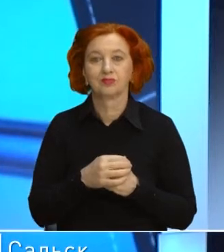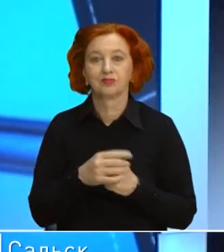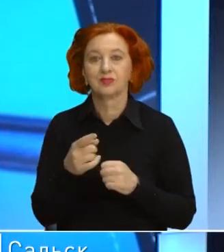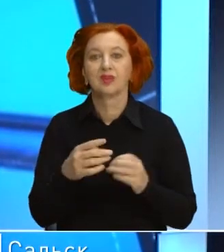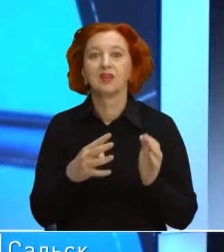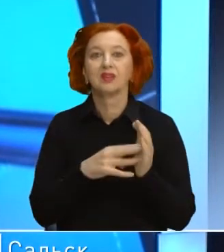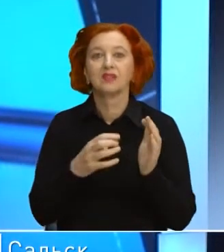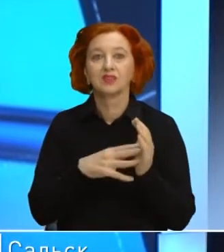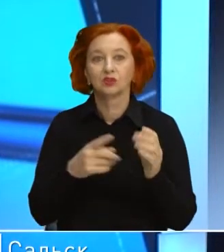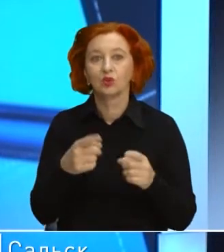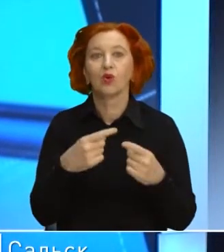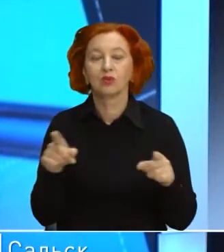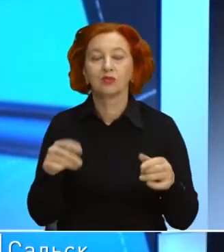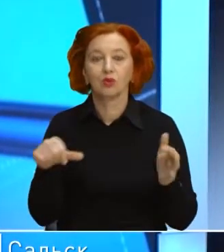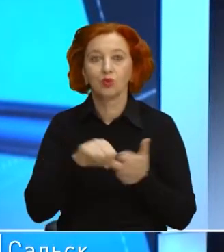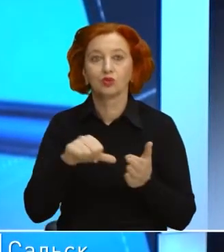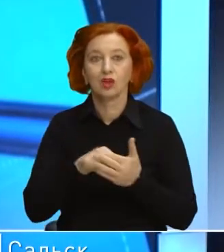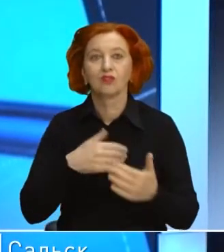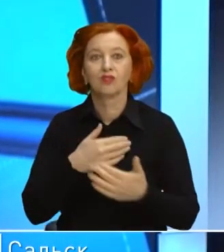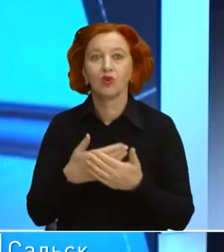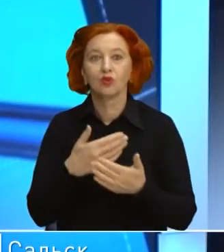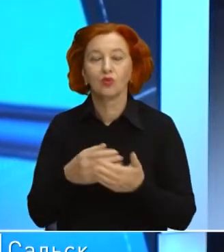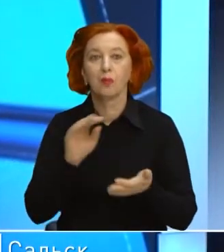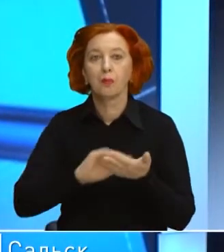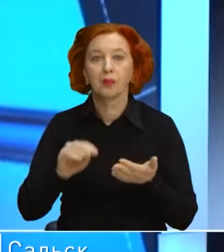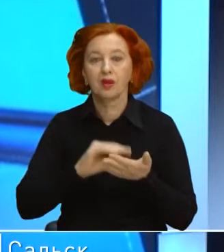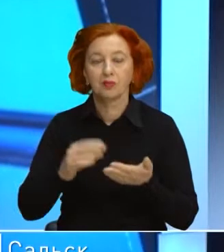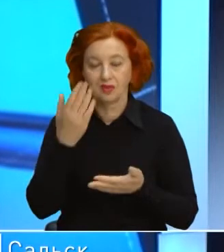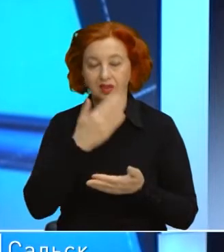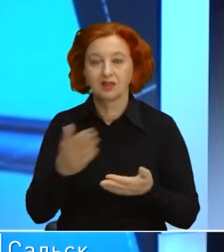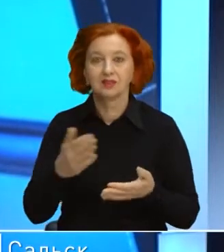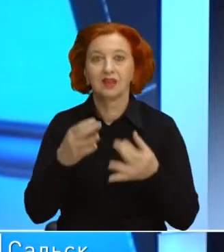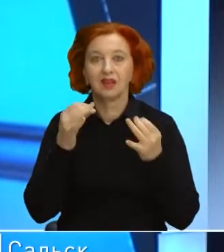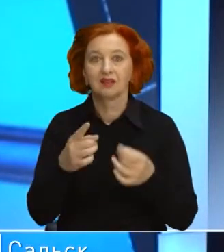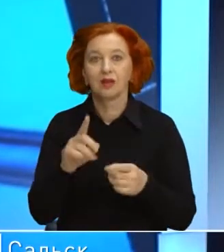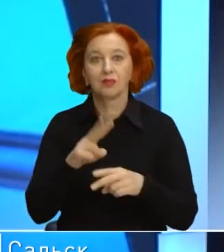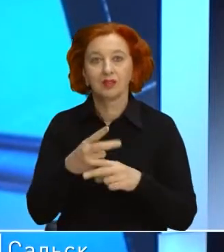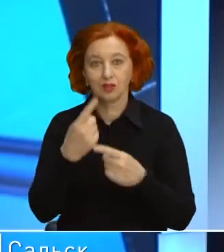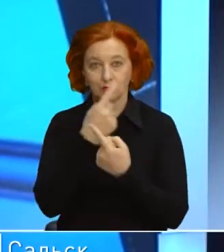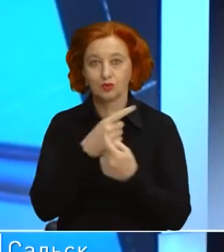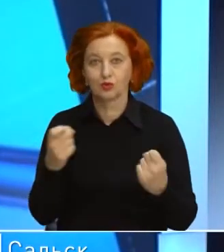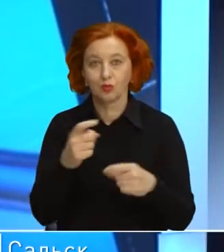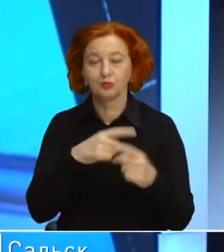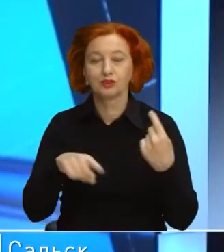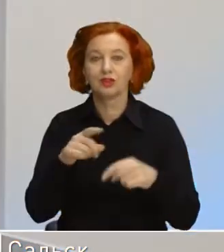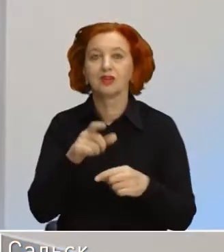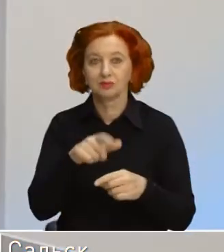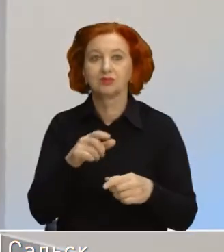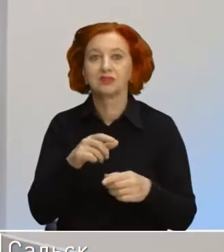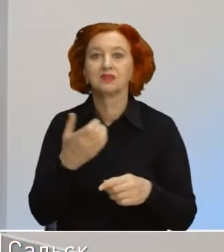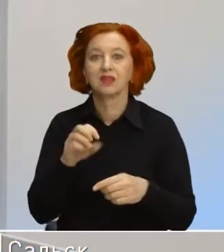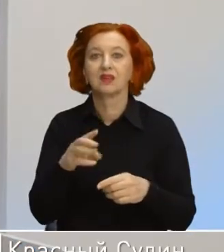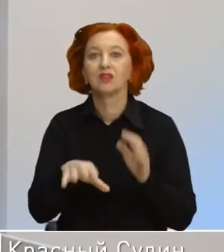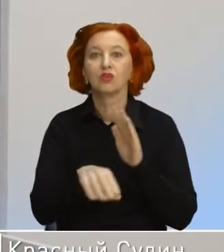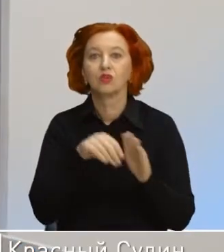900 донских волонтеров приняли участие во всероссийской переписи населения 2020. Об этом сообщает официальный сайт правительства области.